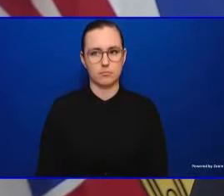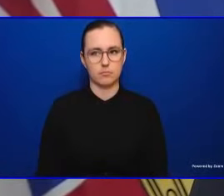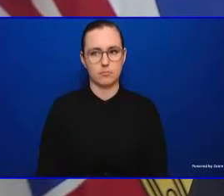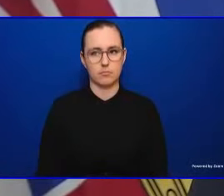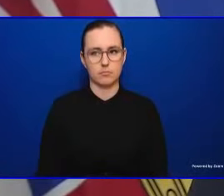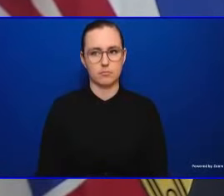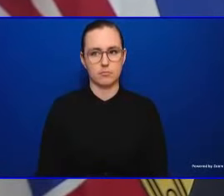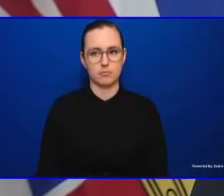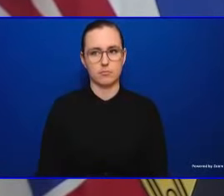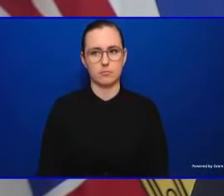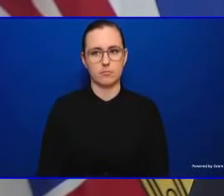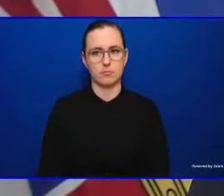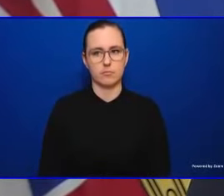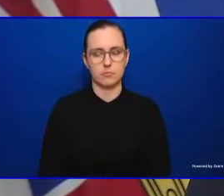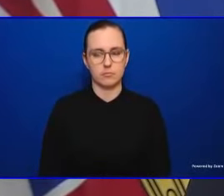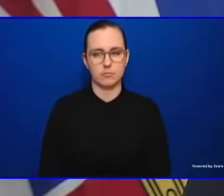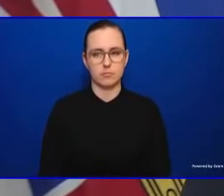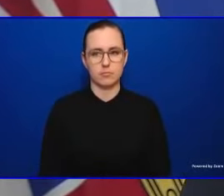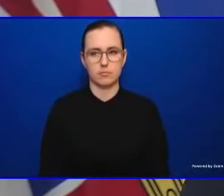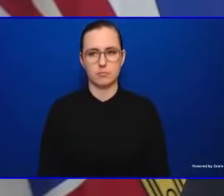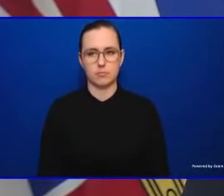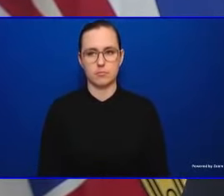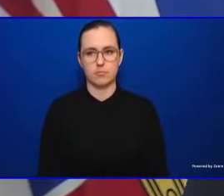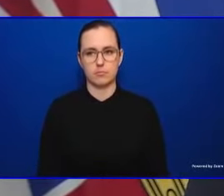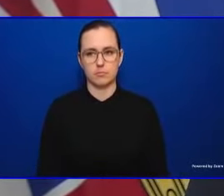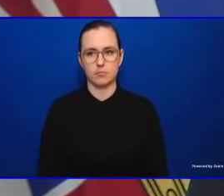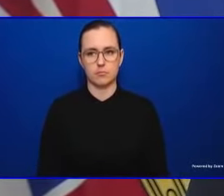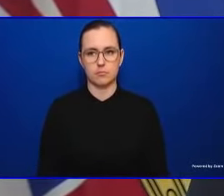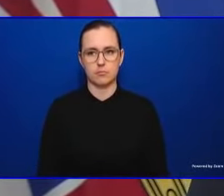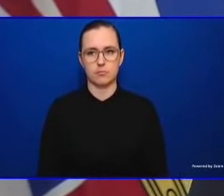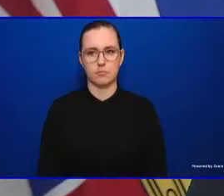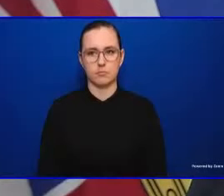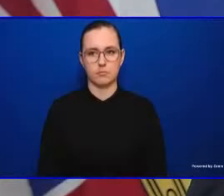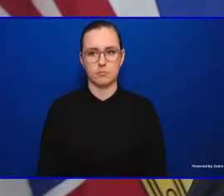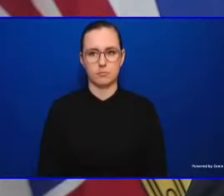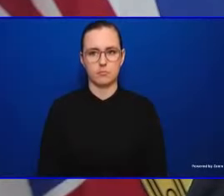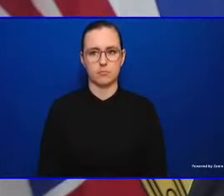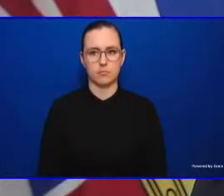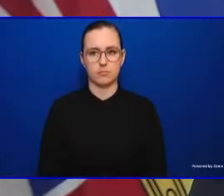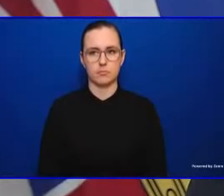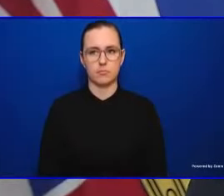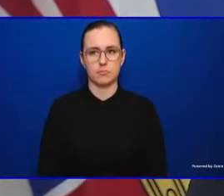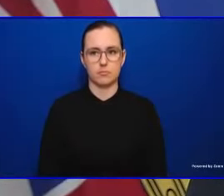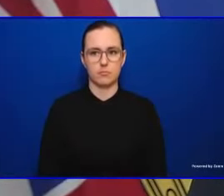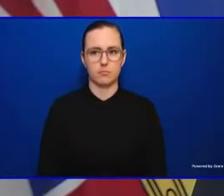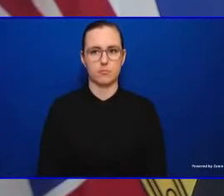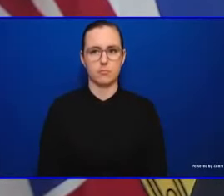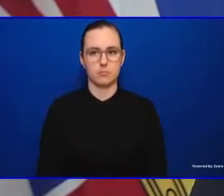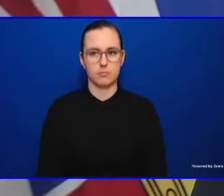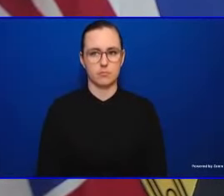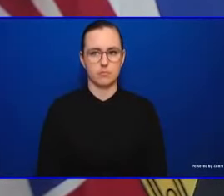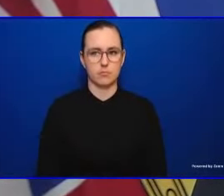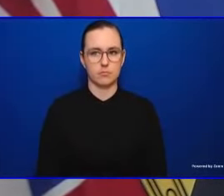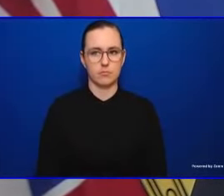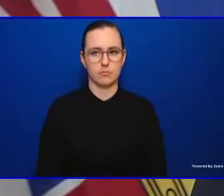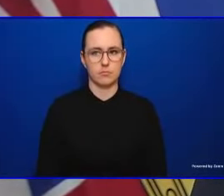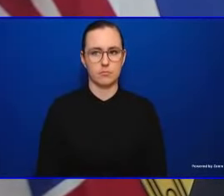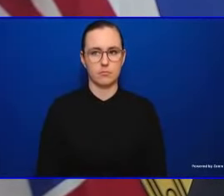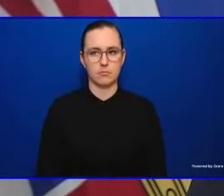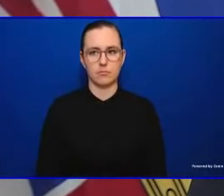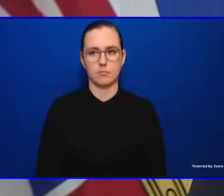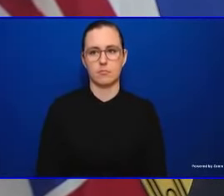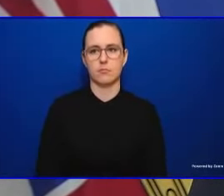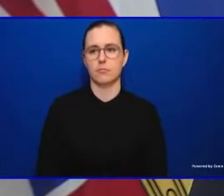ce qui se passe avec le COVID-19 et prendre la bonne décision. Donc, les conseils que Dr.